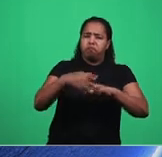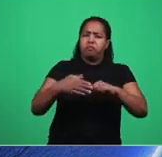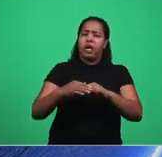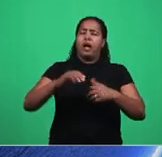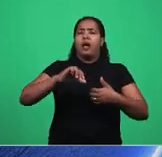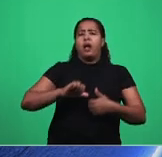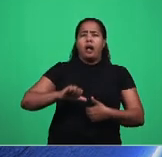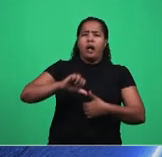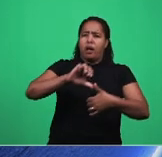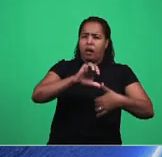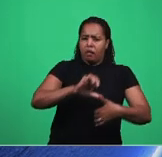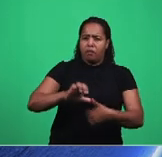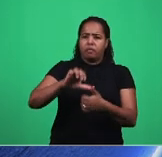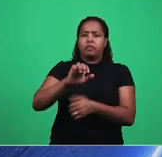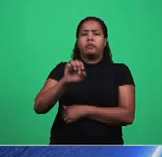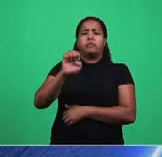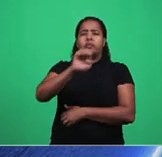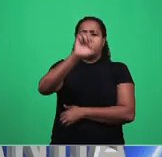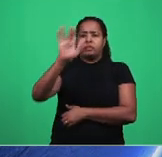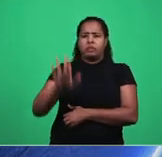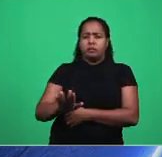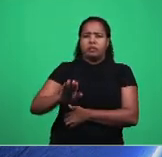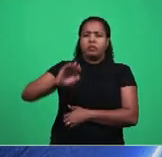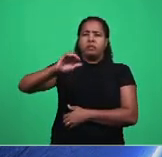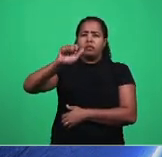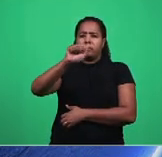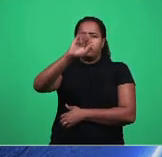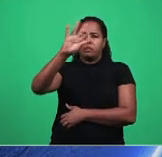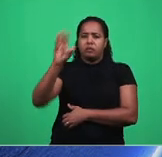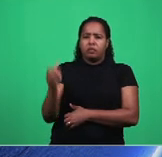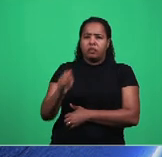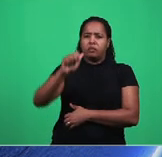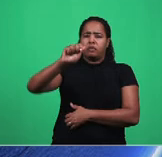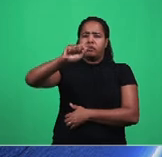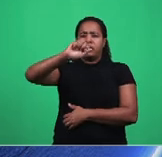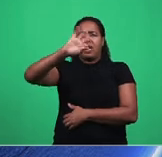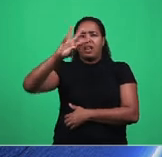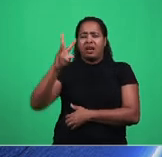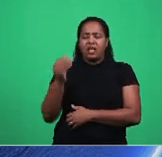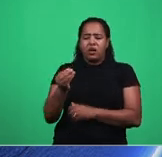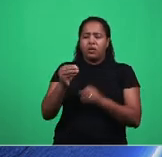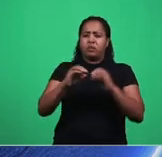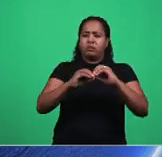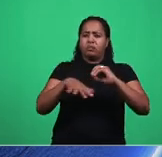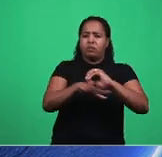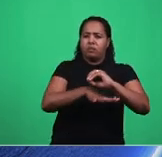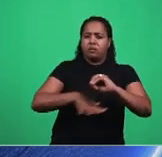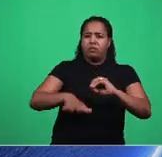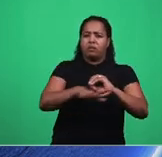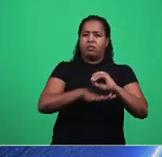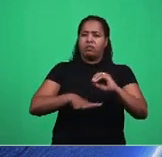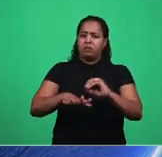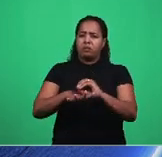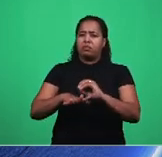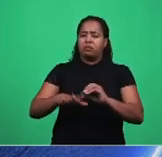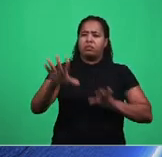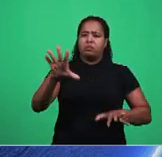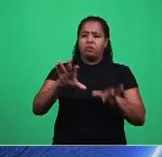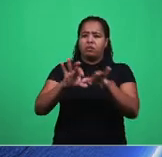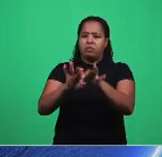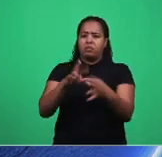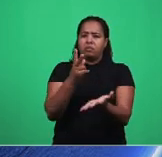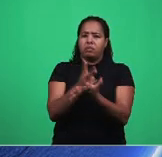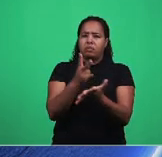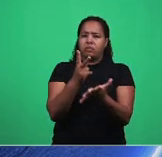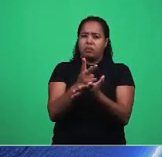Les églises des pays dans les 3 Amériques, Europe, Afrique, Asie et Océanie, connectées